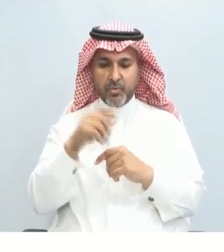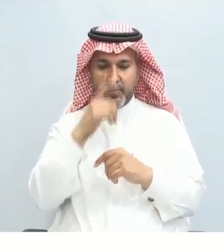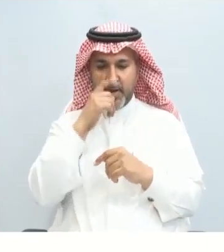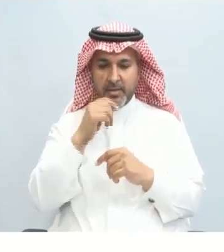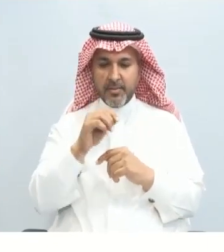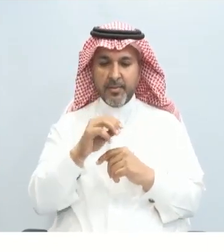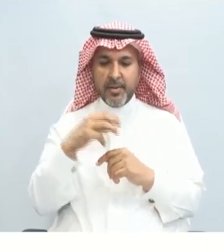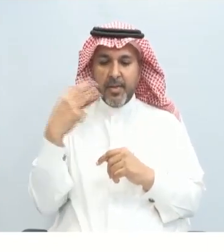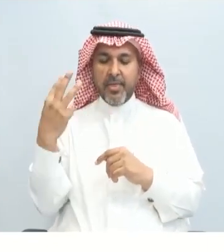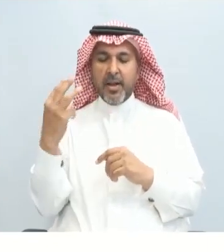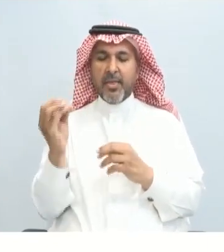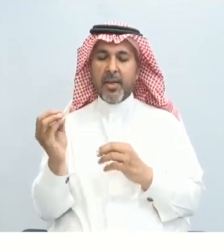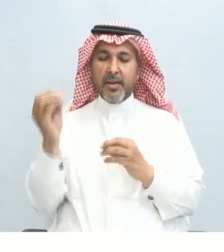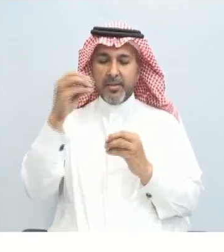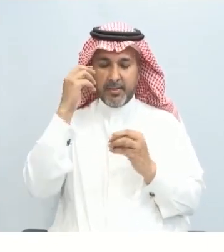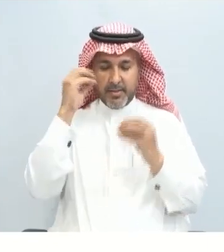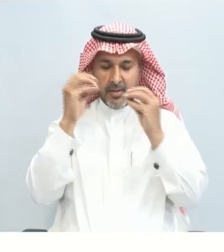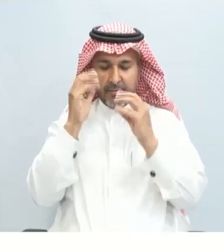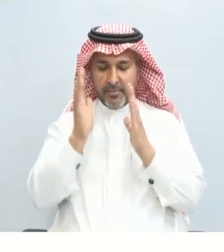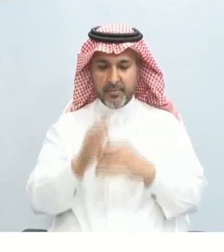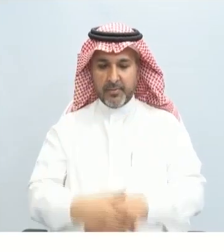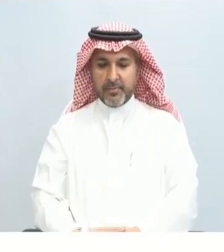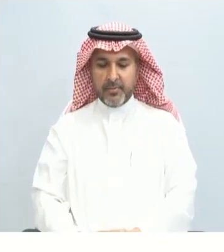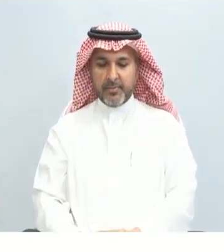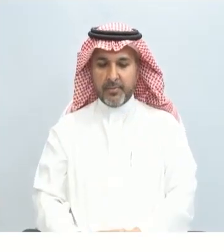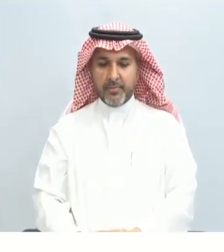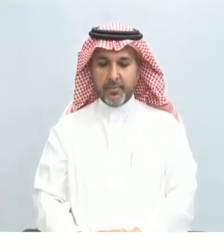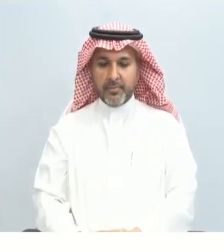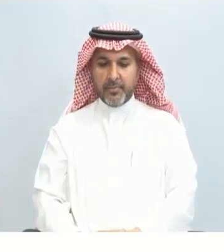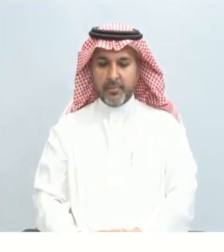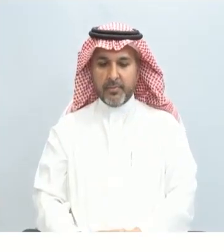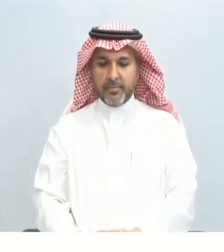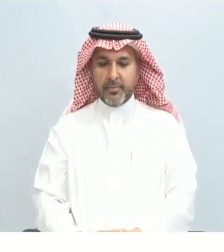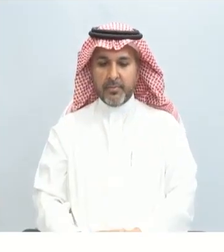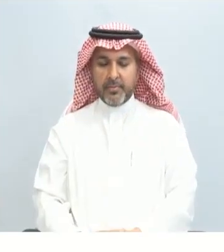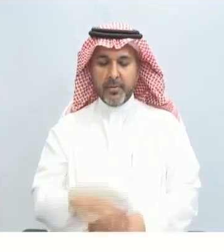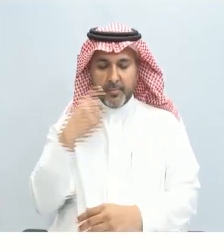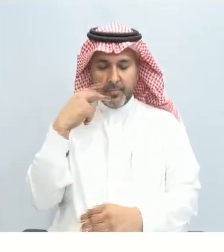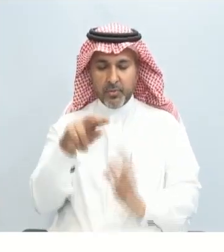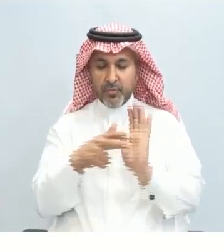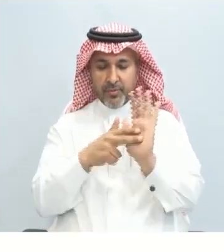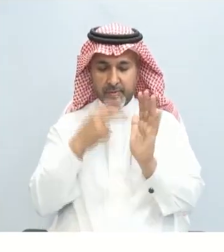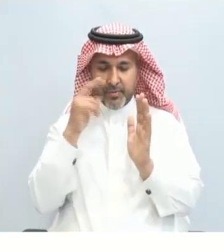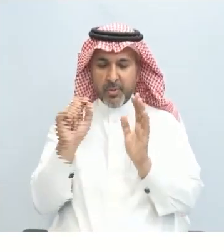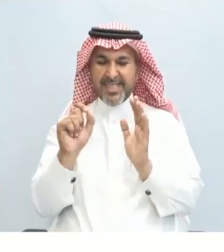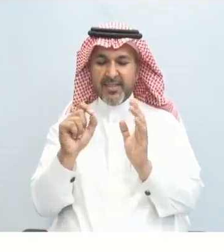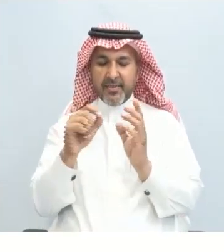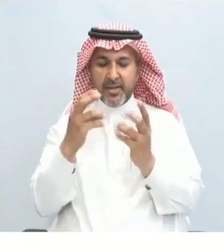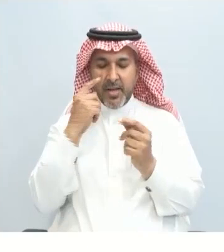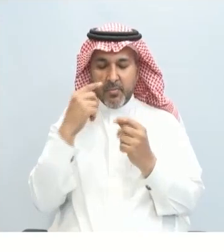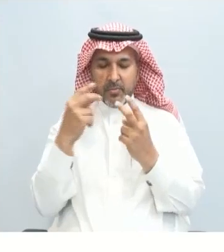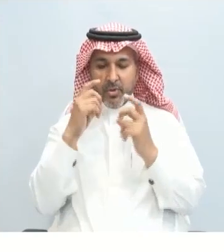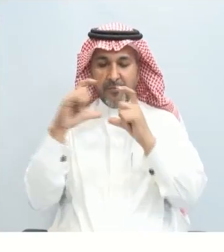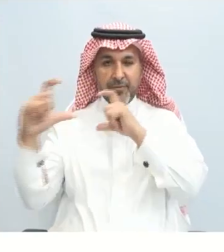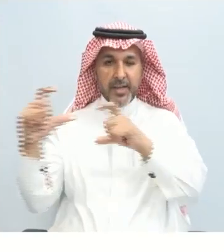انقل الثلاثه اكس للطرف الثاني عشان تصير معاد تربيعيه 3 اكس ناقص 4 تساوي الصفر ساقوم